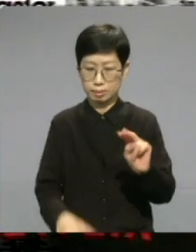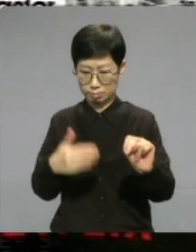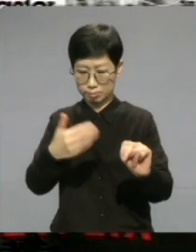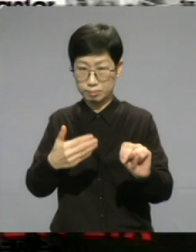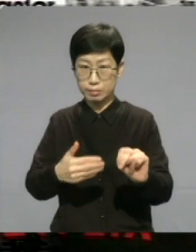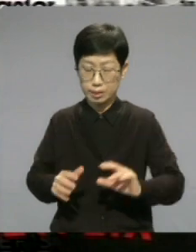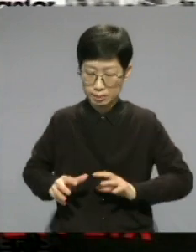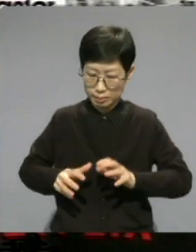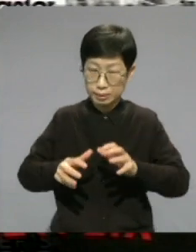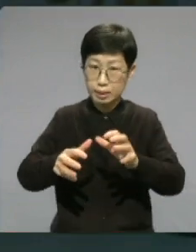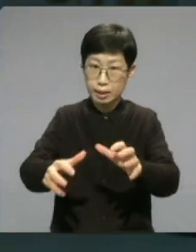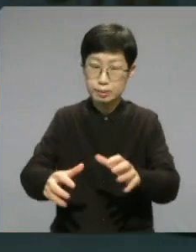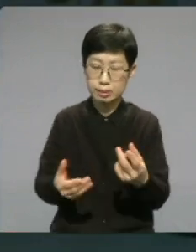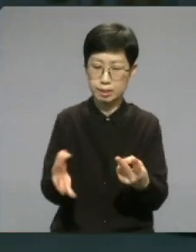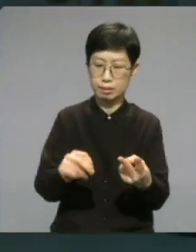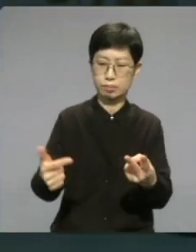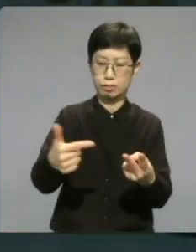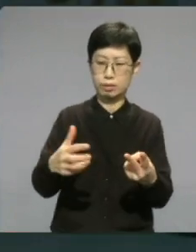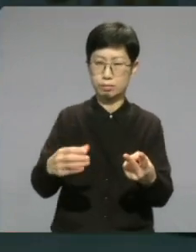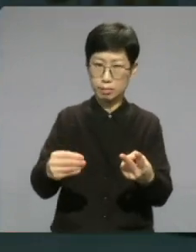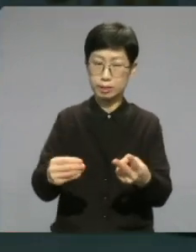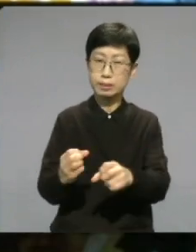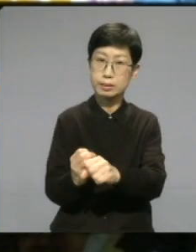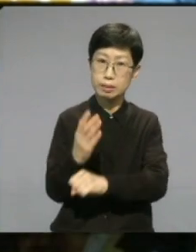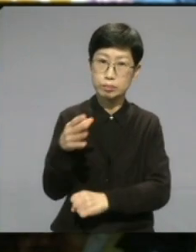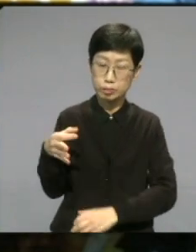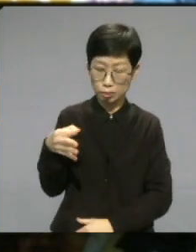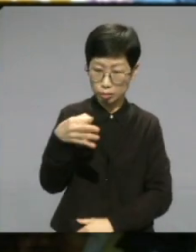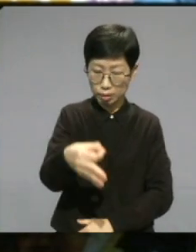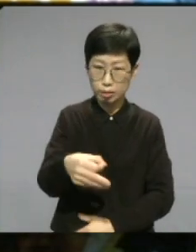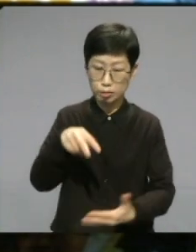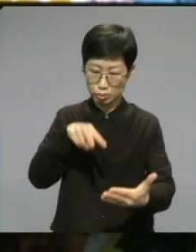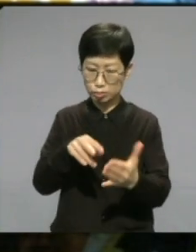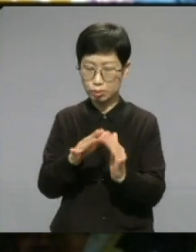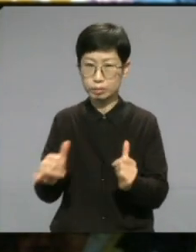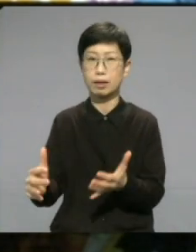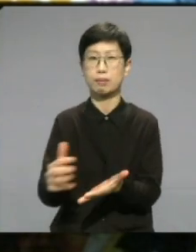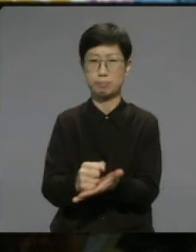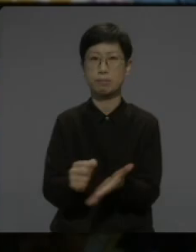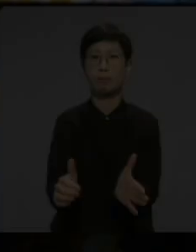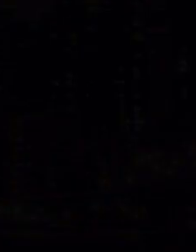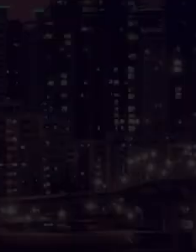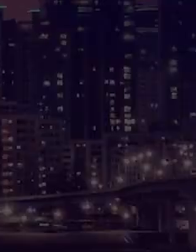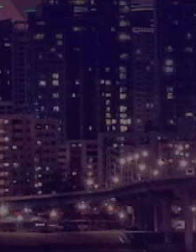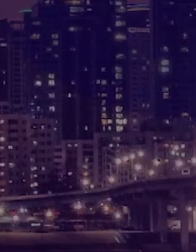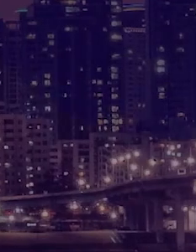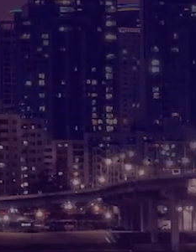넷플릭스는 전 세계적으로 2억 6천만 명이 넘는 유료 구독자를 확보하게 됐습니다.